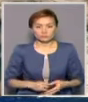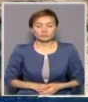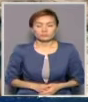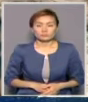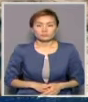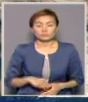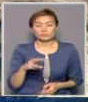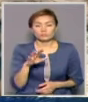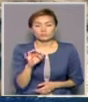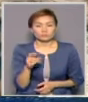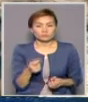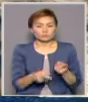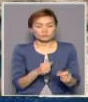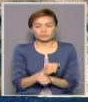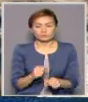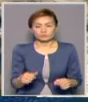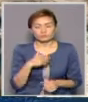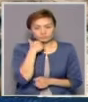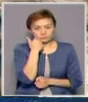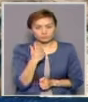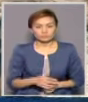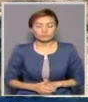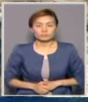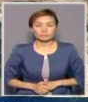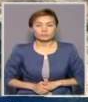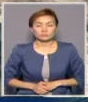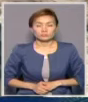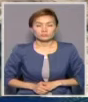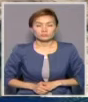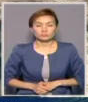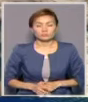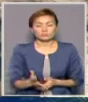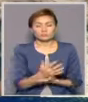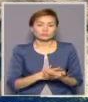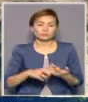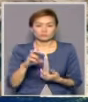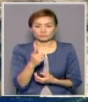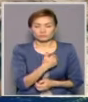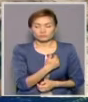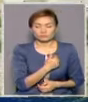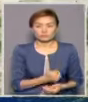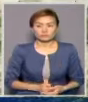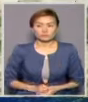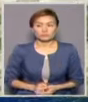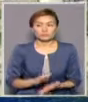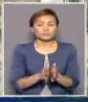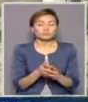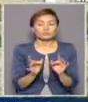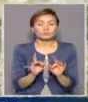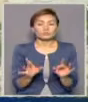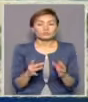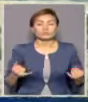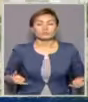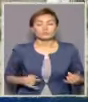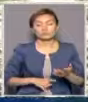артындағы қоқыстарын тастап кетеді. Сол қоқыстарын арттарын жинап кетсе деген өтініш бар. Ұйымдастырушылардың